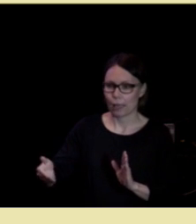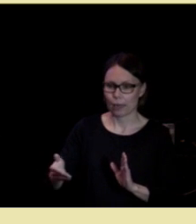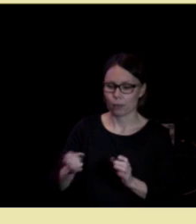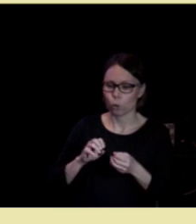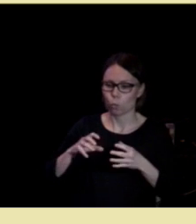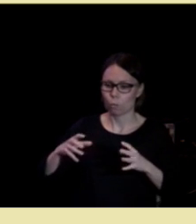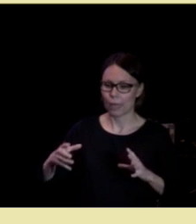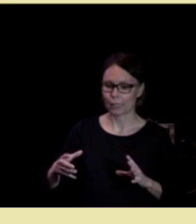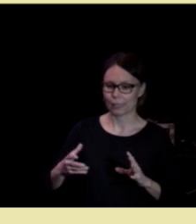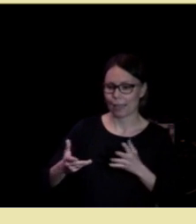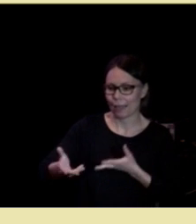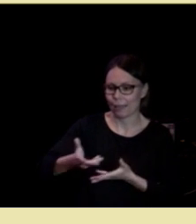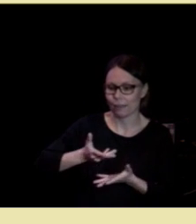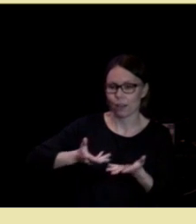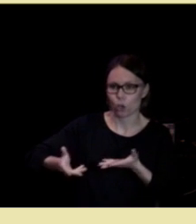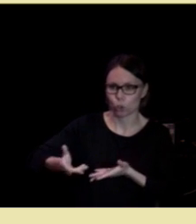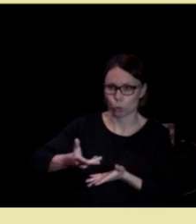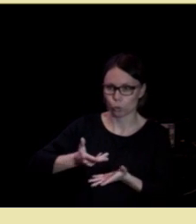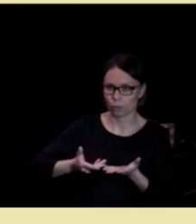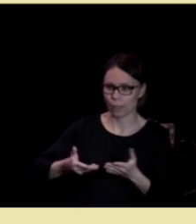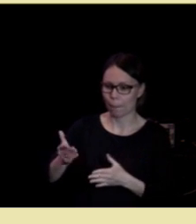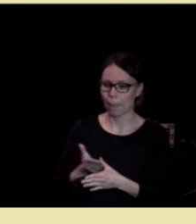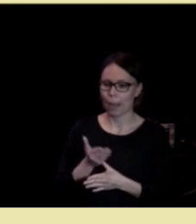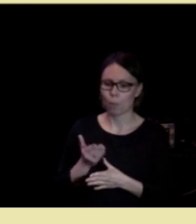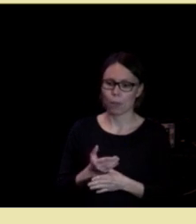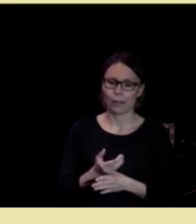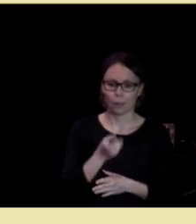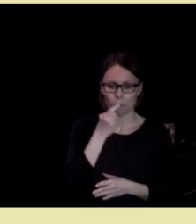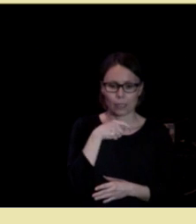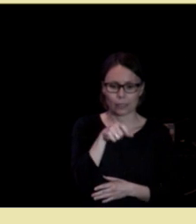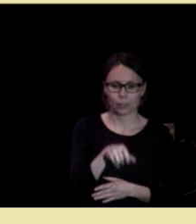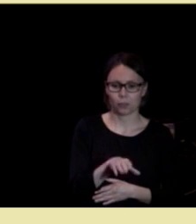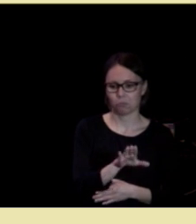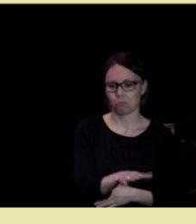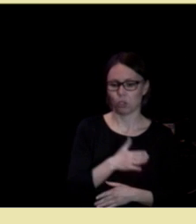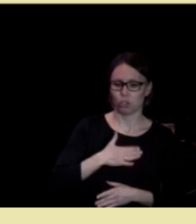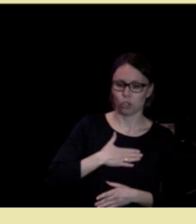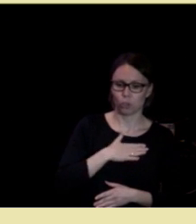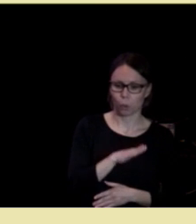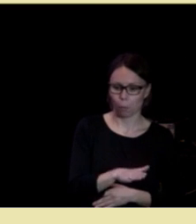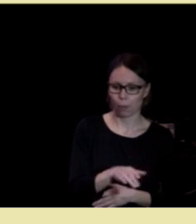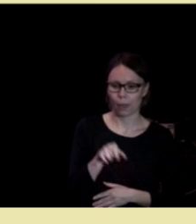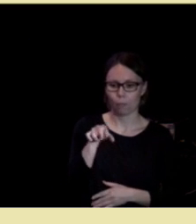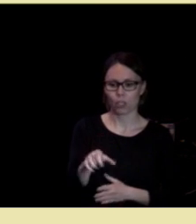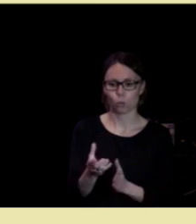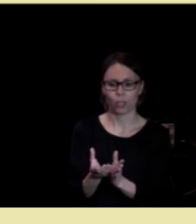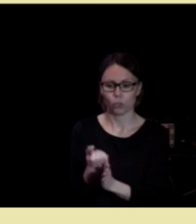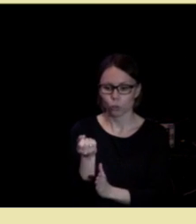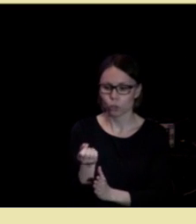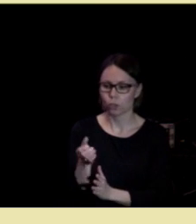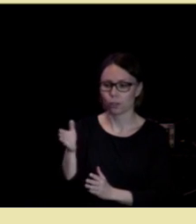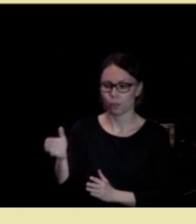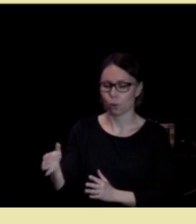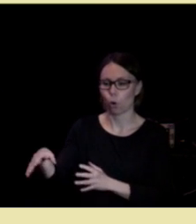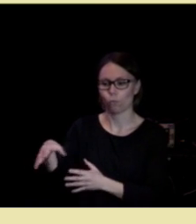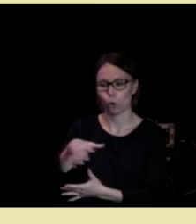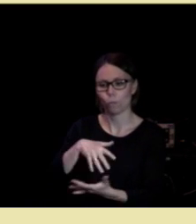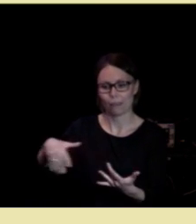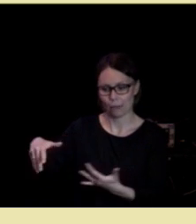komplekse interaksjonen det mellom et menneskets sykdom, dets personlige ressurser og